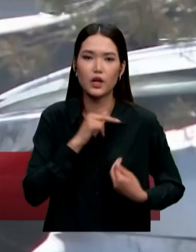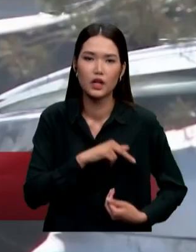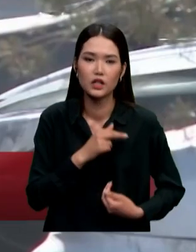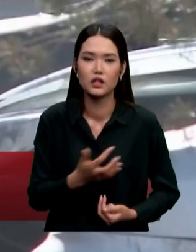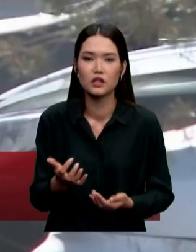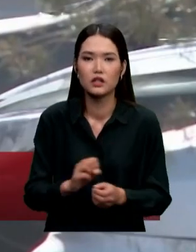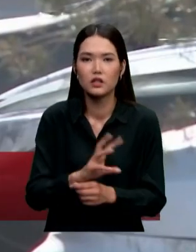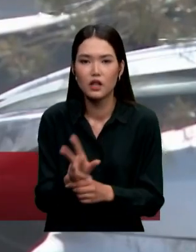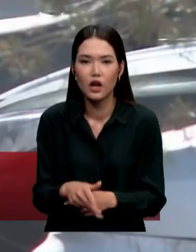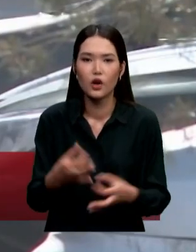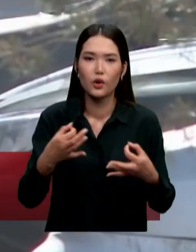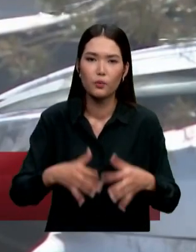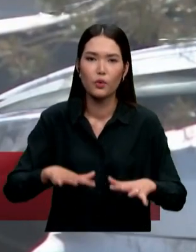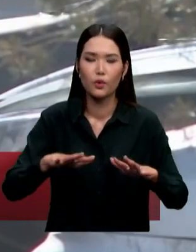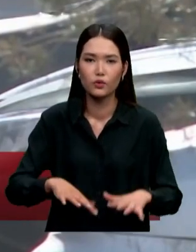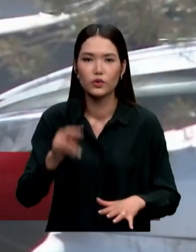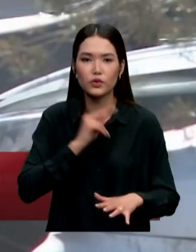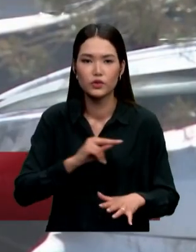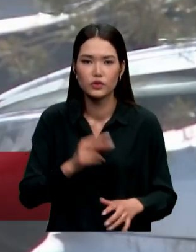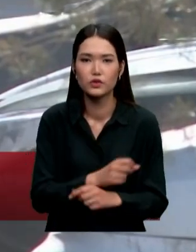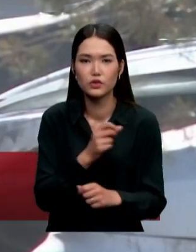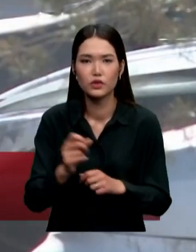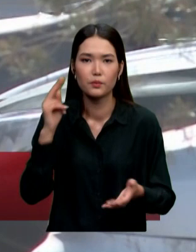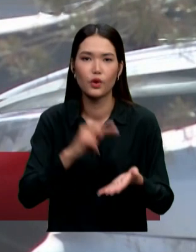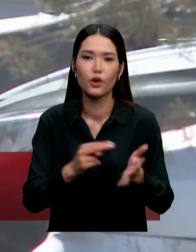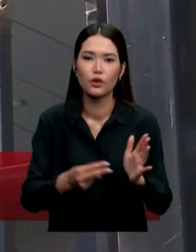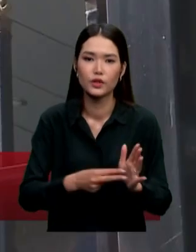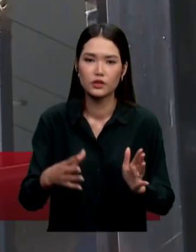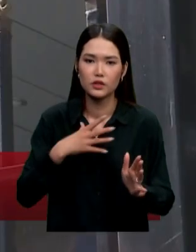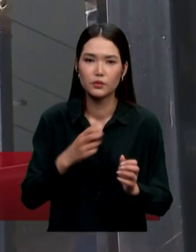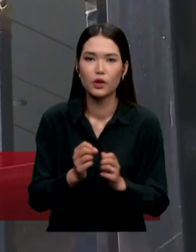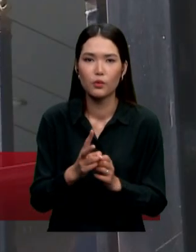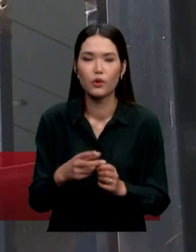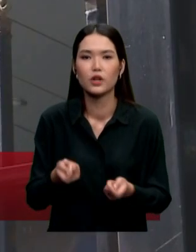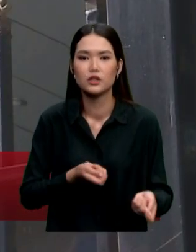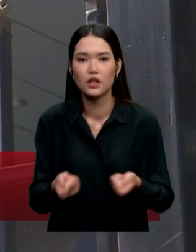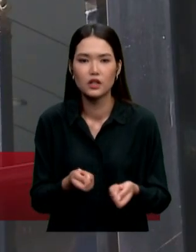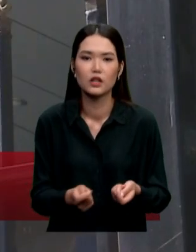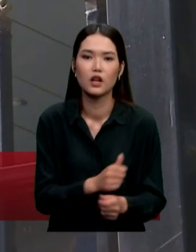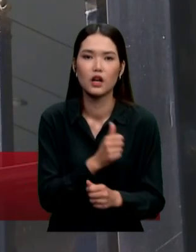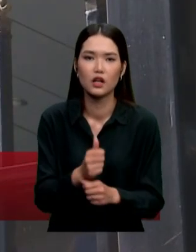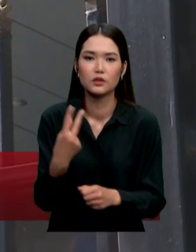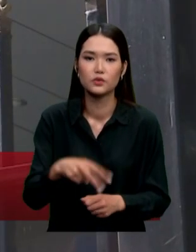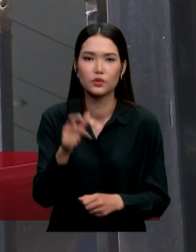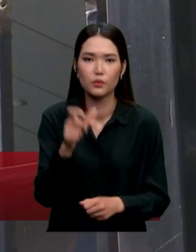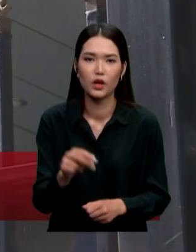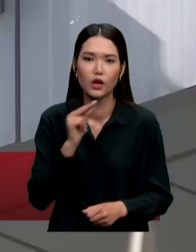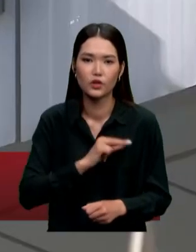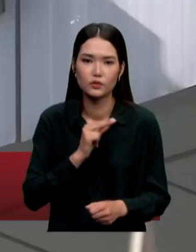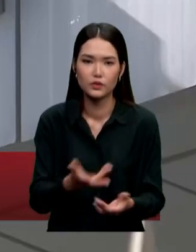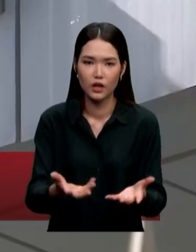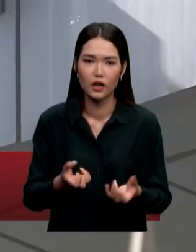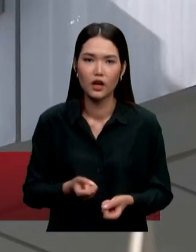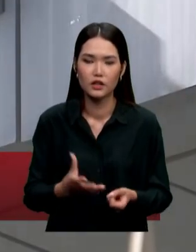қамту мақсатында бос жұмыс орында жәрмеңкесі ұйымдастырылған. Оған 12 кәсіпорын өкілі қатысып, 20 адамды жұмысқа